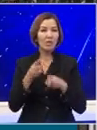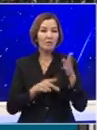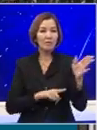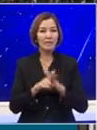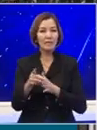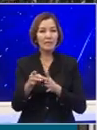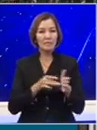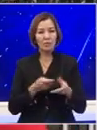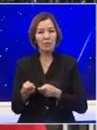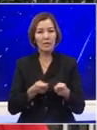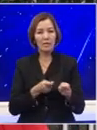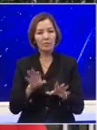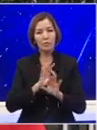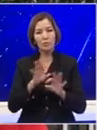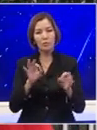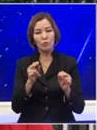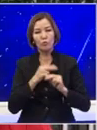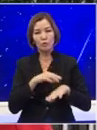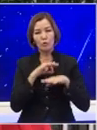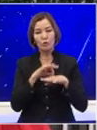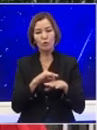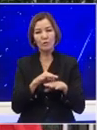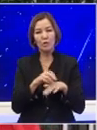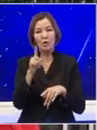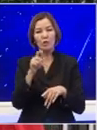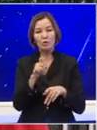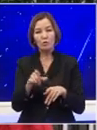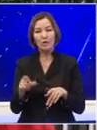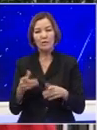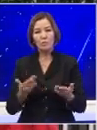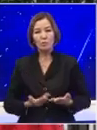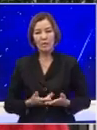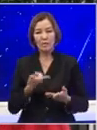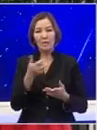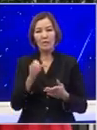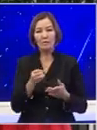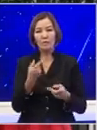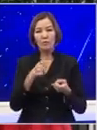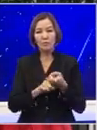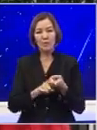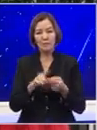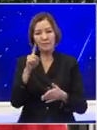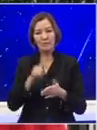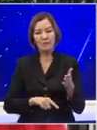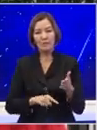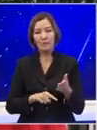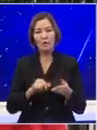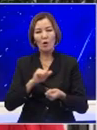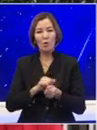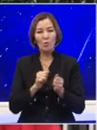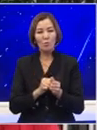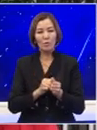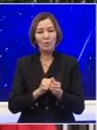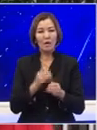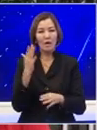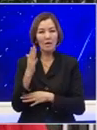әкімдік өкілдері келіп түсіндіру жұмыстарын жүргізді. Мұнда 100-ге жуық адам тұрады. Биыл газ бен жылу қосады деген үмітпен отын да, көмір де сатып алған